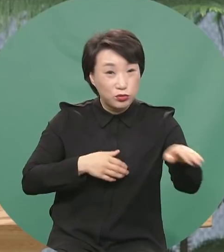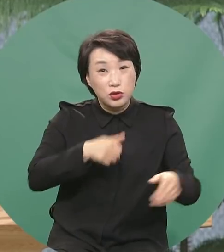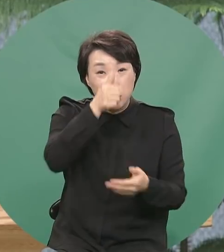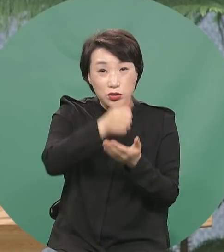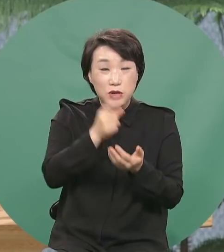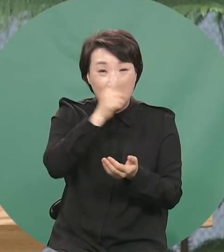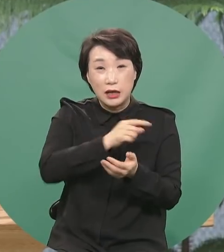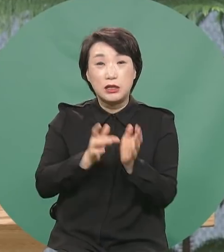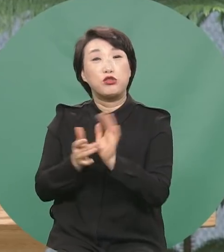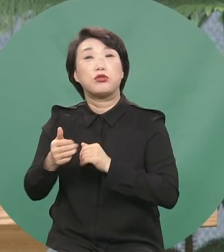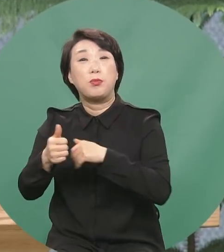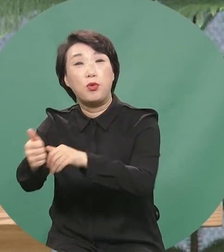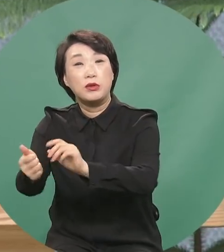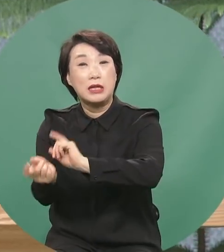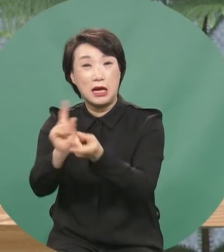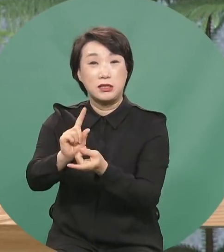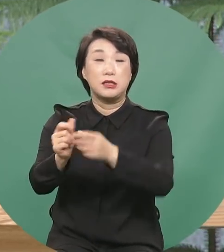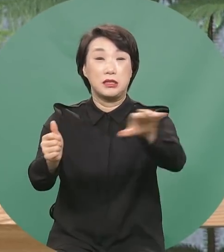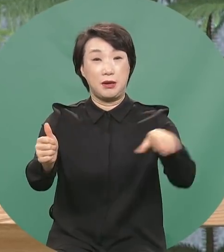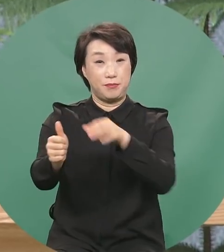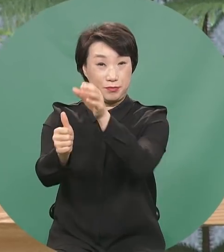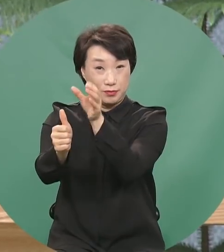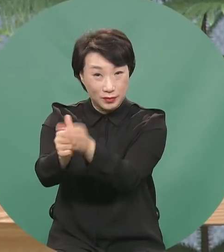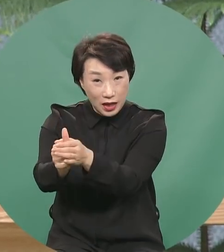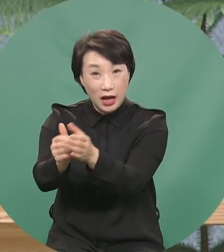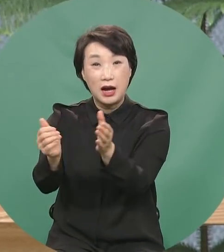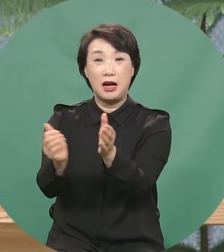죄악을 그에게